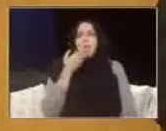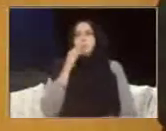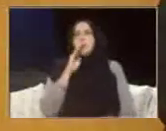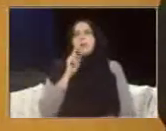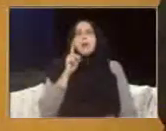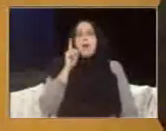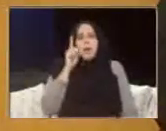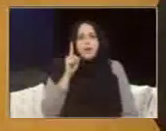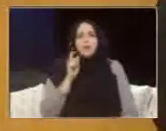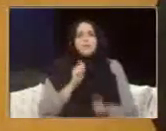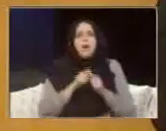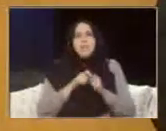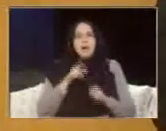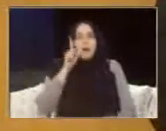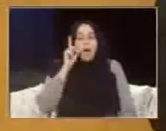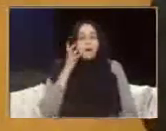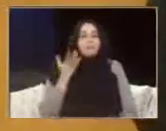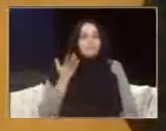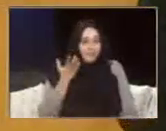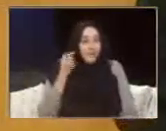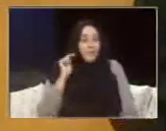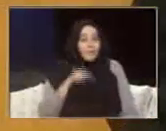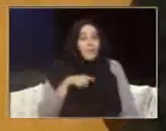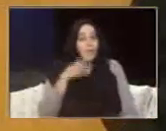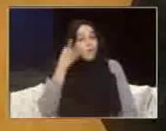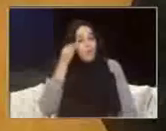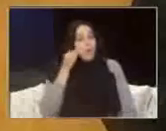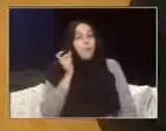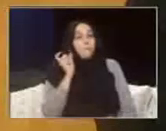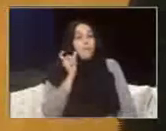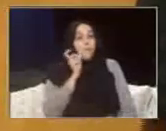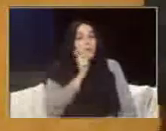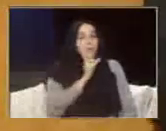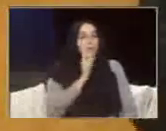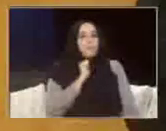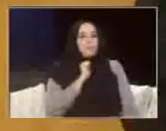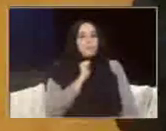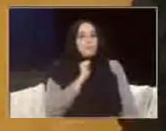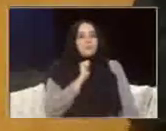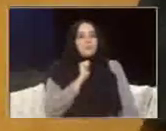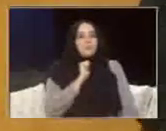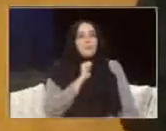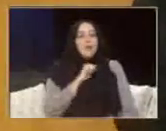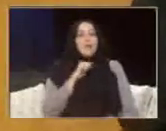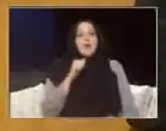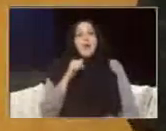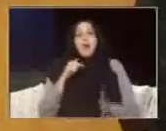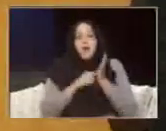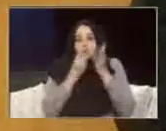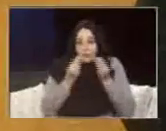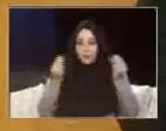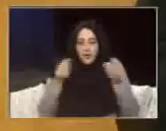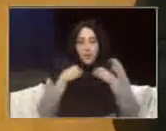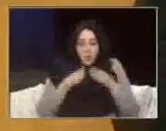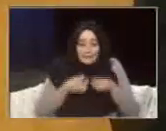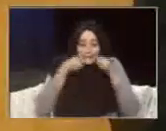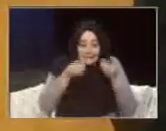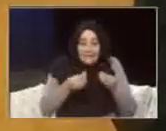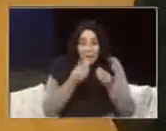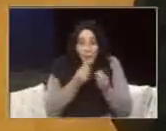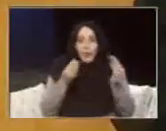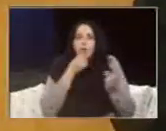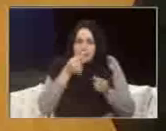أو بهذا المعنى ولا يفهم، ولكن نحن ننقل إليهم أن يرددوا هذه الأشياء،